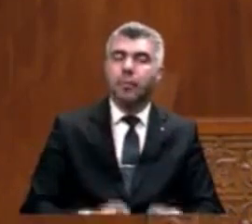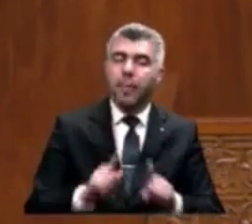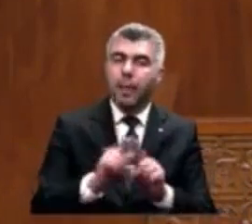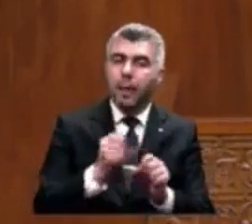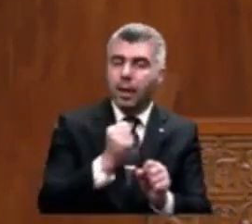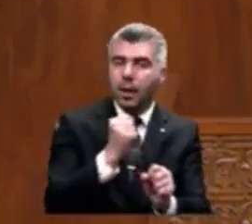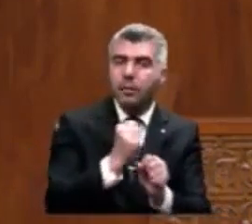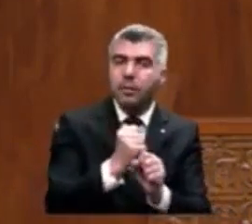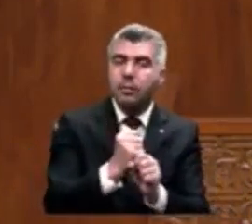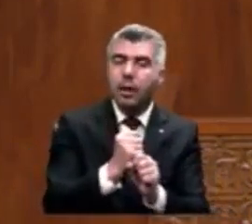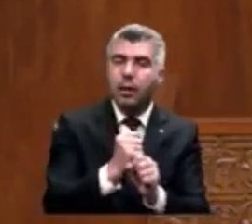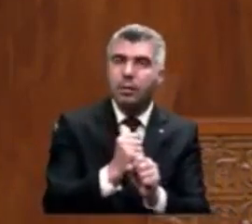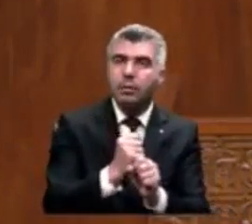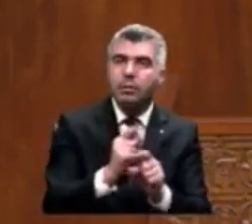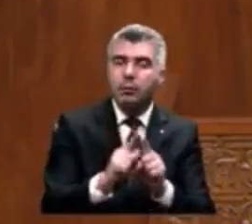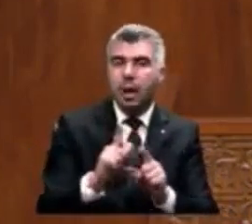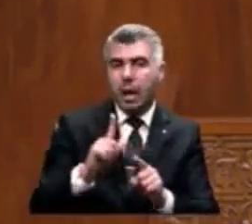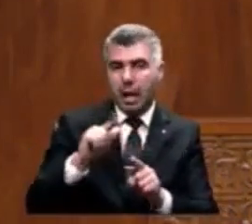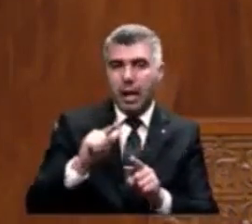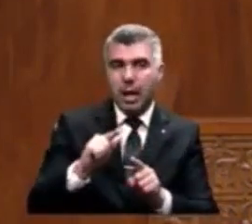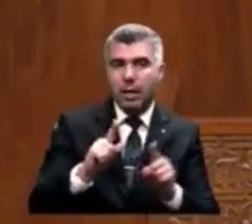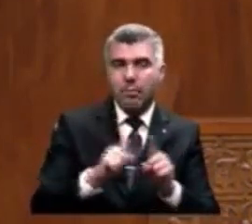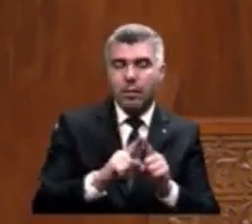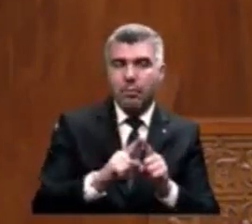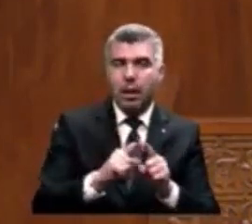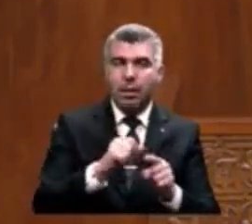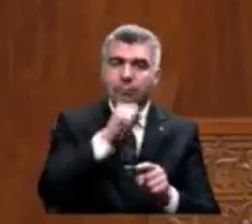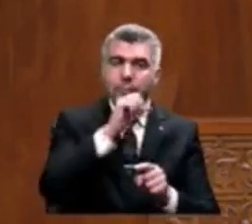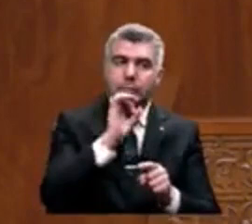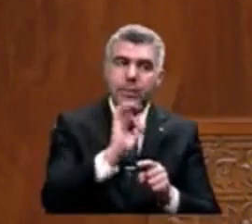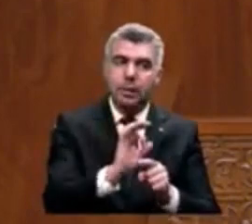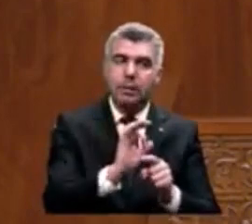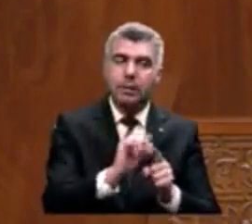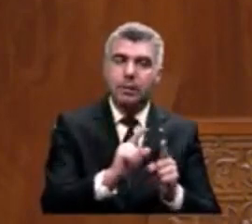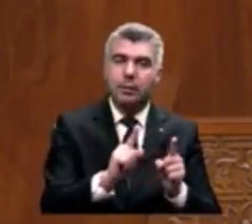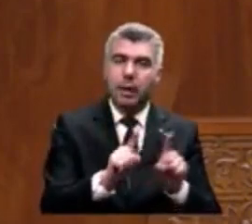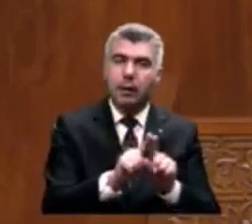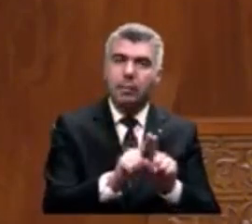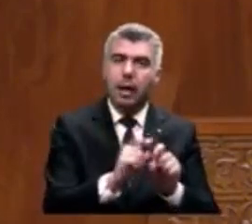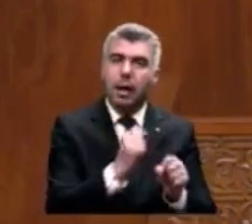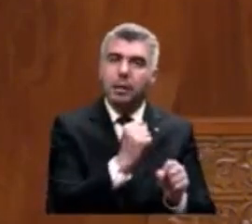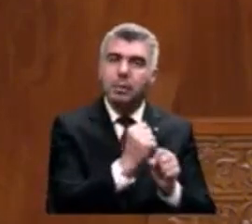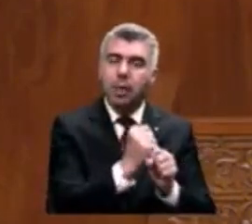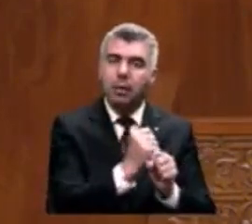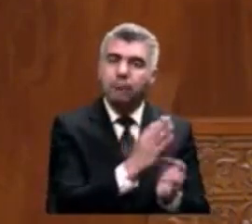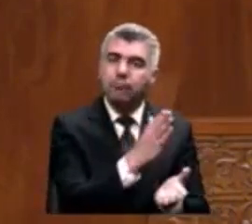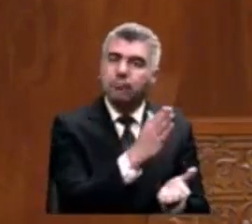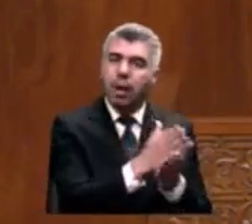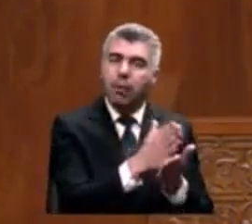تيشتغلوا عندهم الغيرة على هذه المهنة اللي هي مهنة نبيلة،